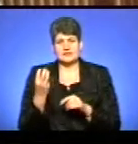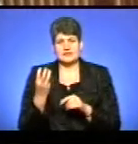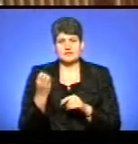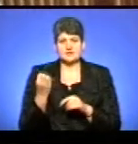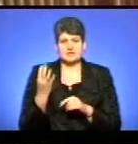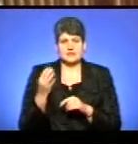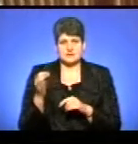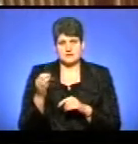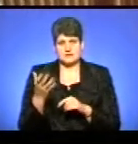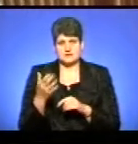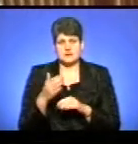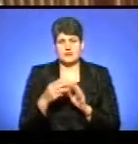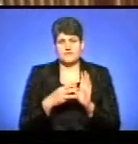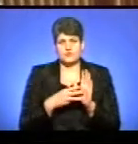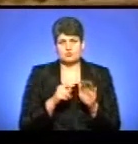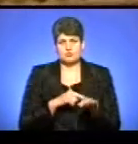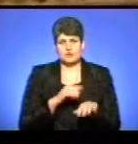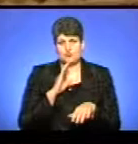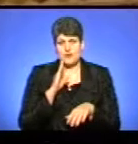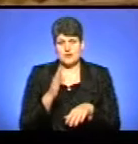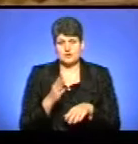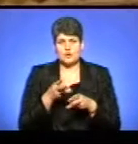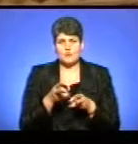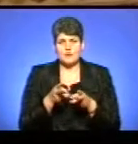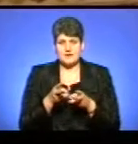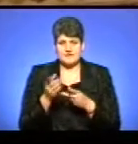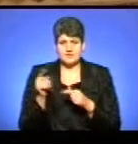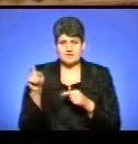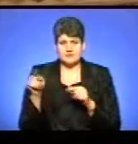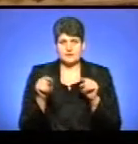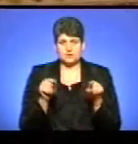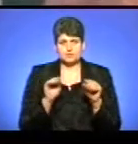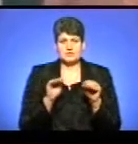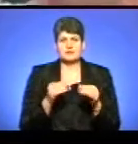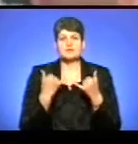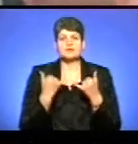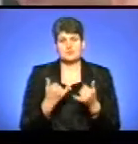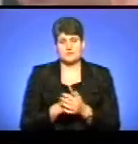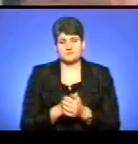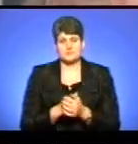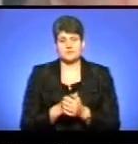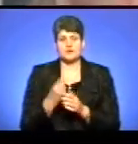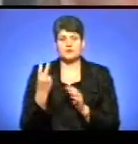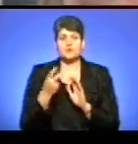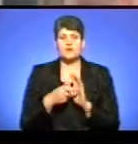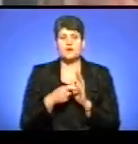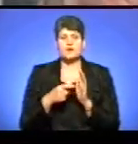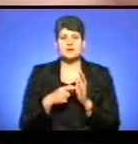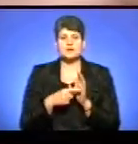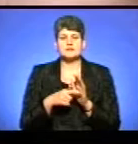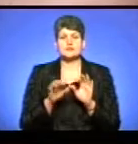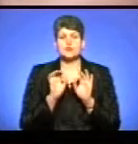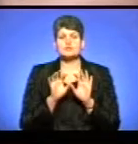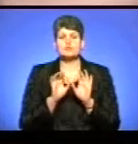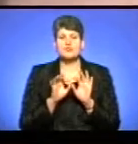13-14 градусів на 8 годину ранку. Обігрівач там і тут поставили сьогодні. Другокласник Максим Коцвікович